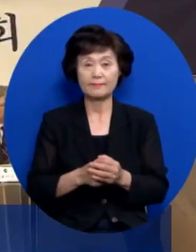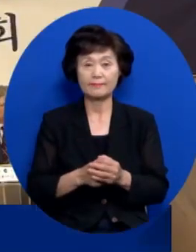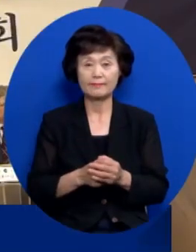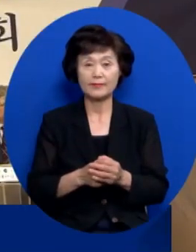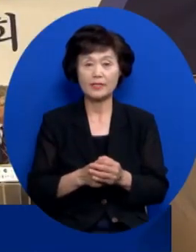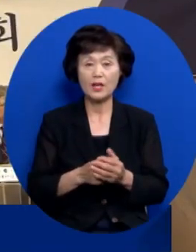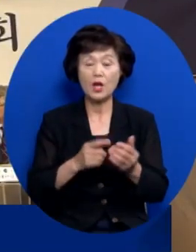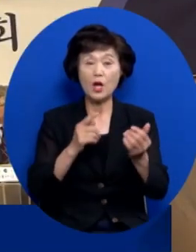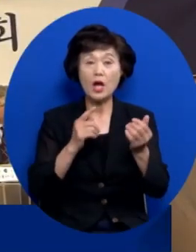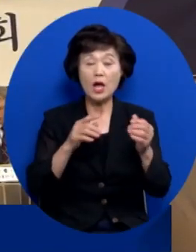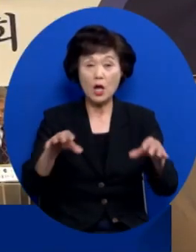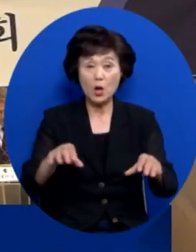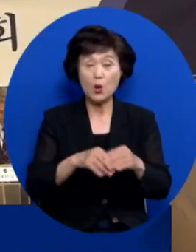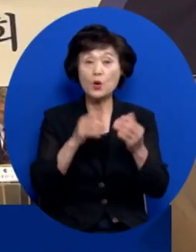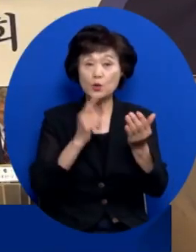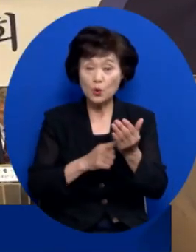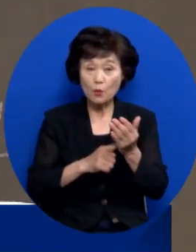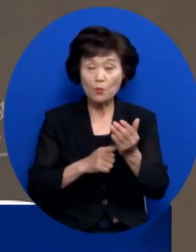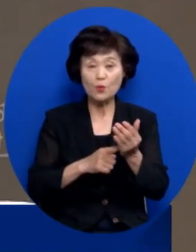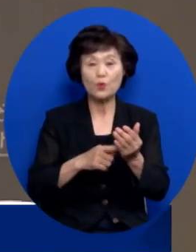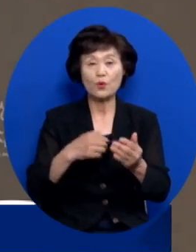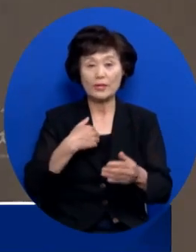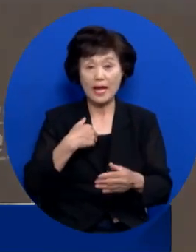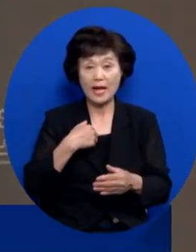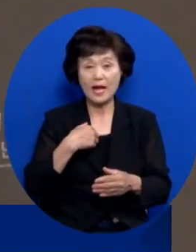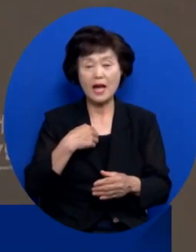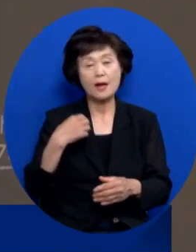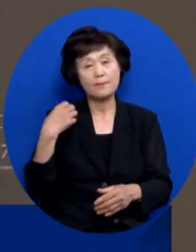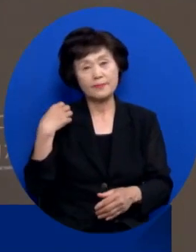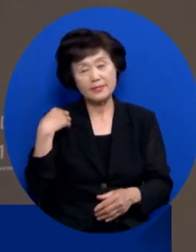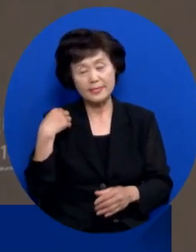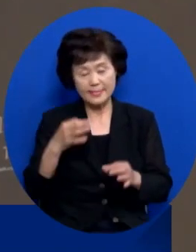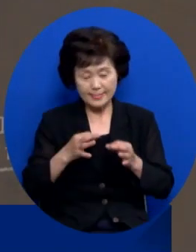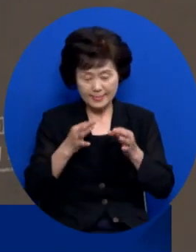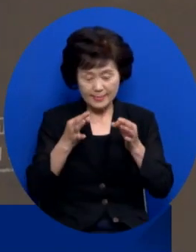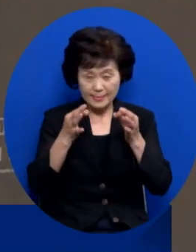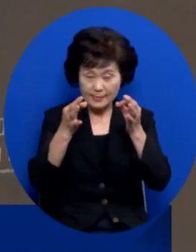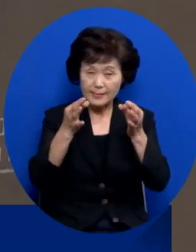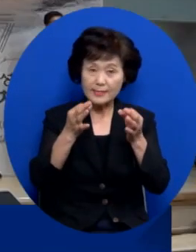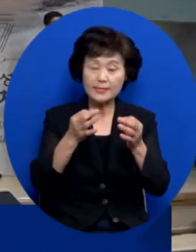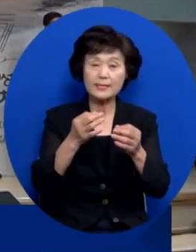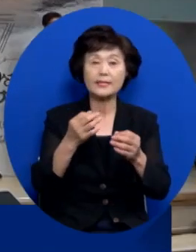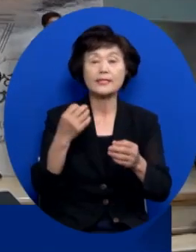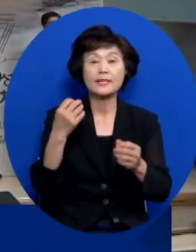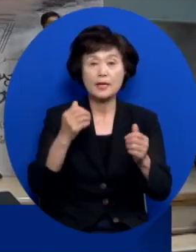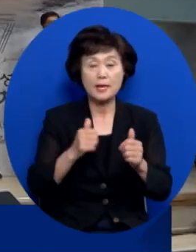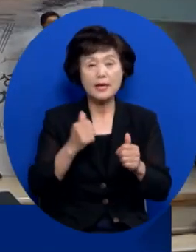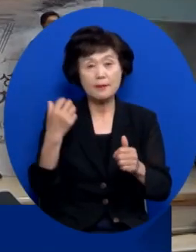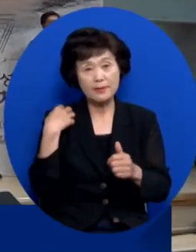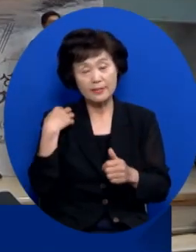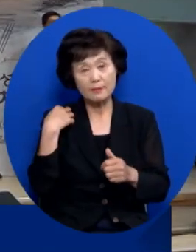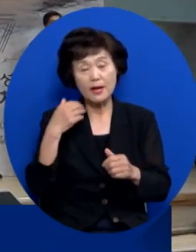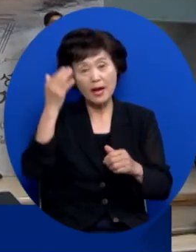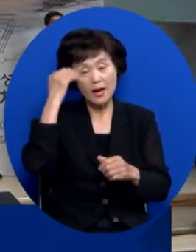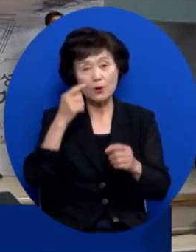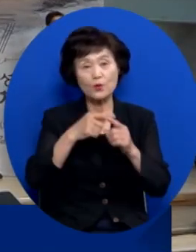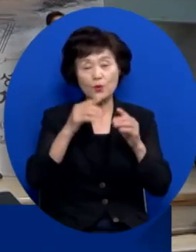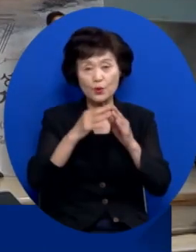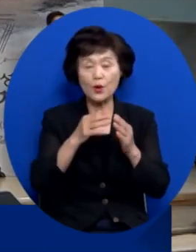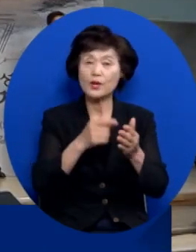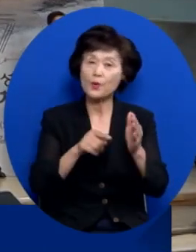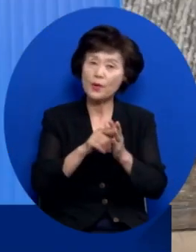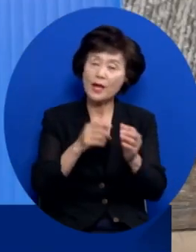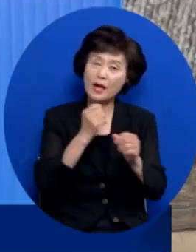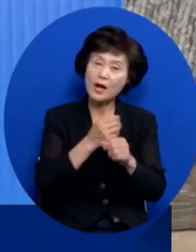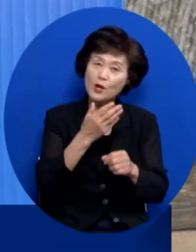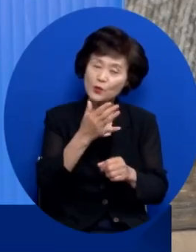총무로서 맡겨진 소임 성실하게 잘 감당하고 또 기독교 대한 성결교회와 또 우리 한국 교회를 위해서 할 수 있는 일